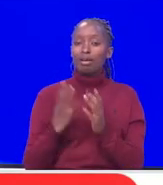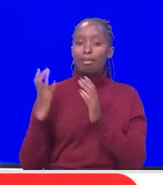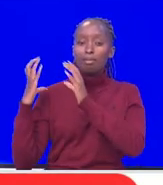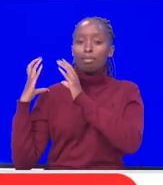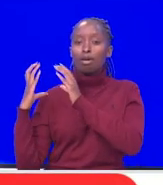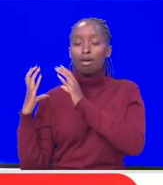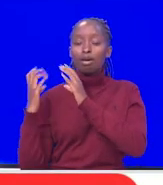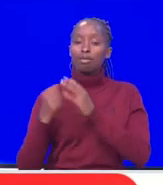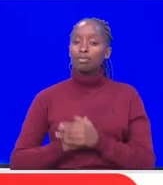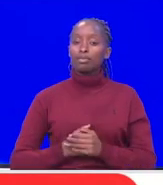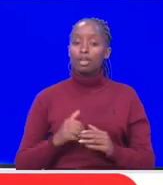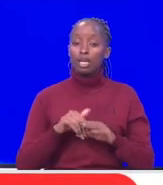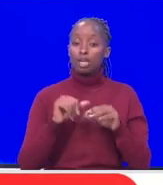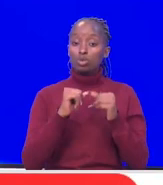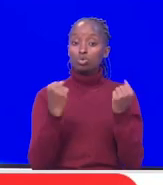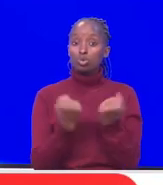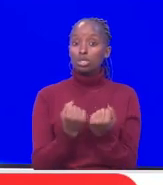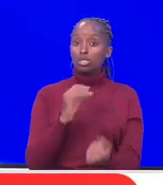The